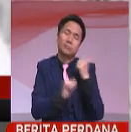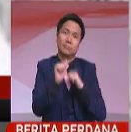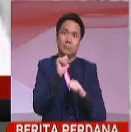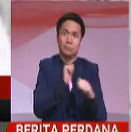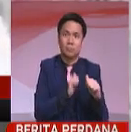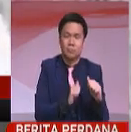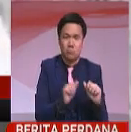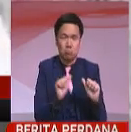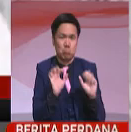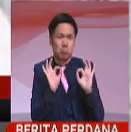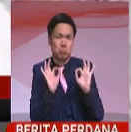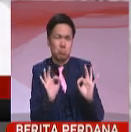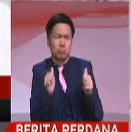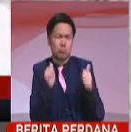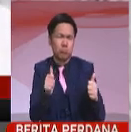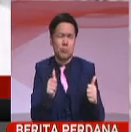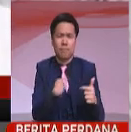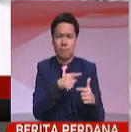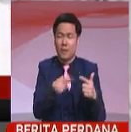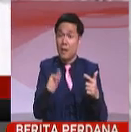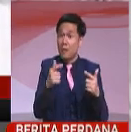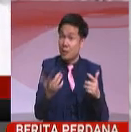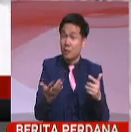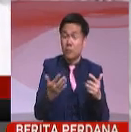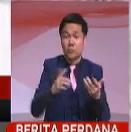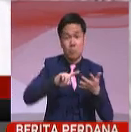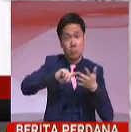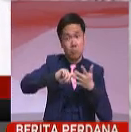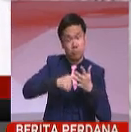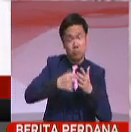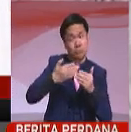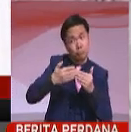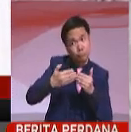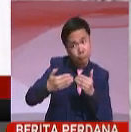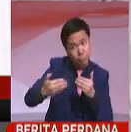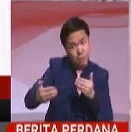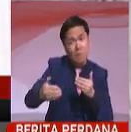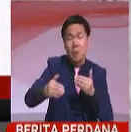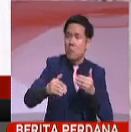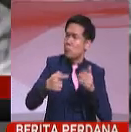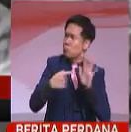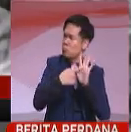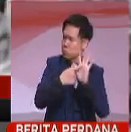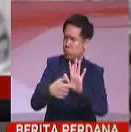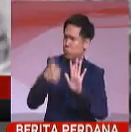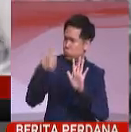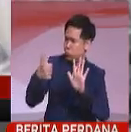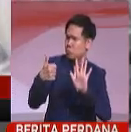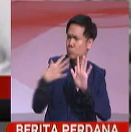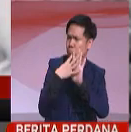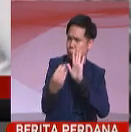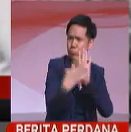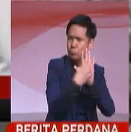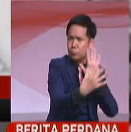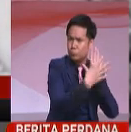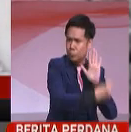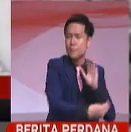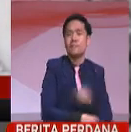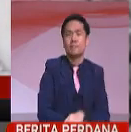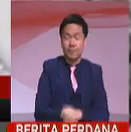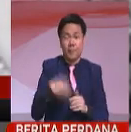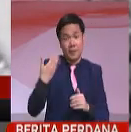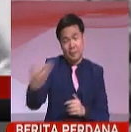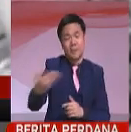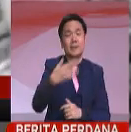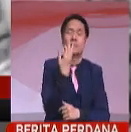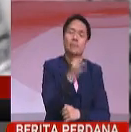berkarisma sekaligus membuka laluan untuk generasi pelakon wanita masa hadapan. Setelah beralih menceburi bidang lakonan pada